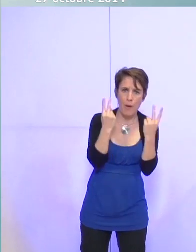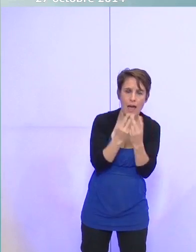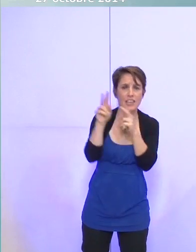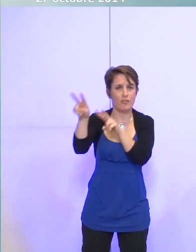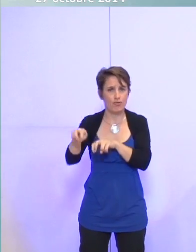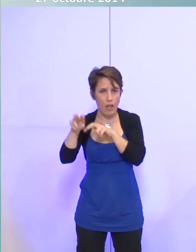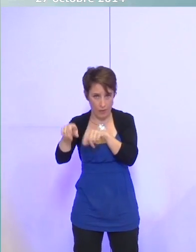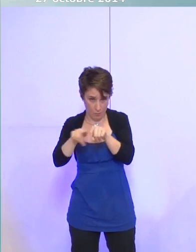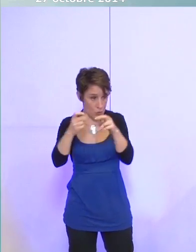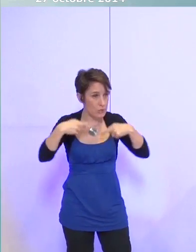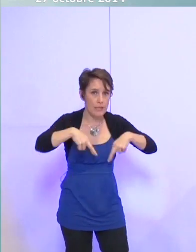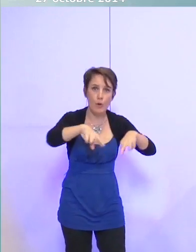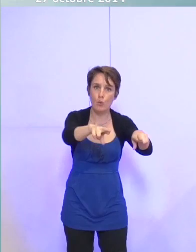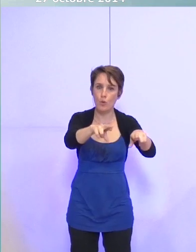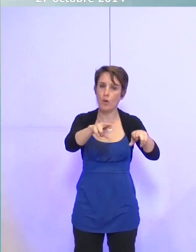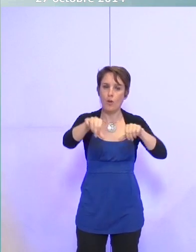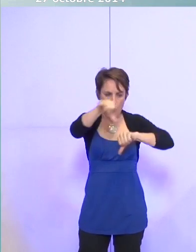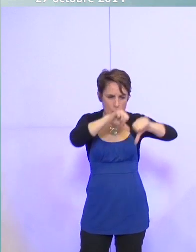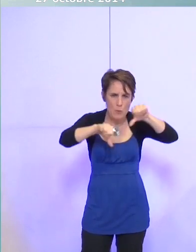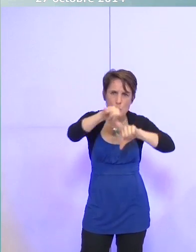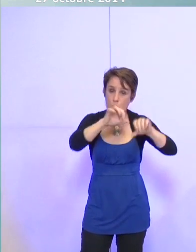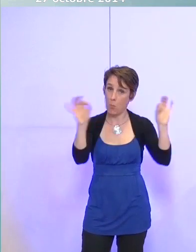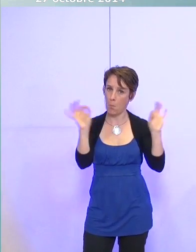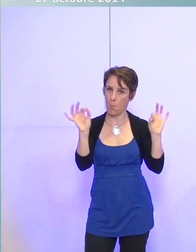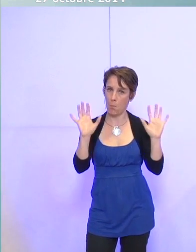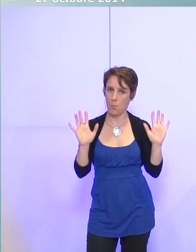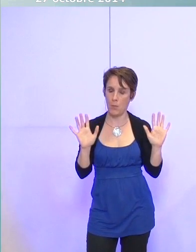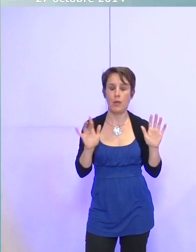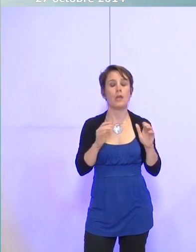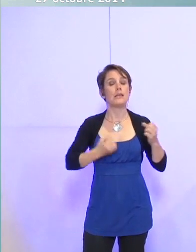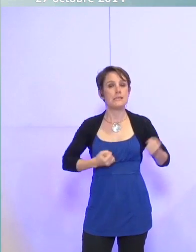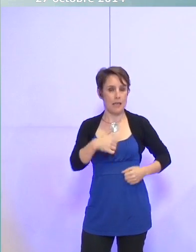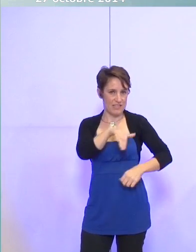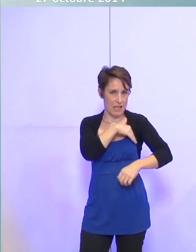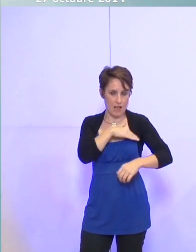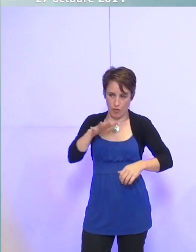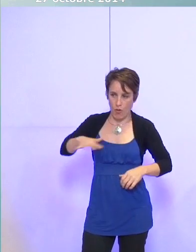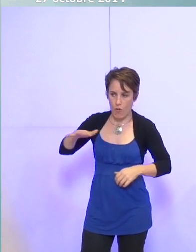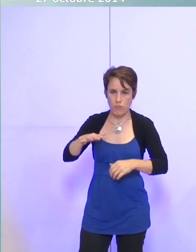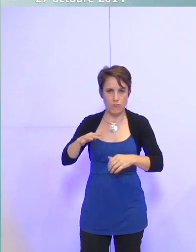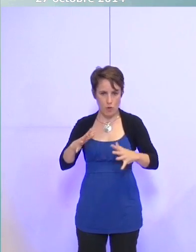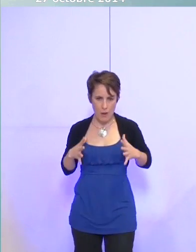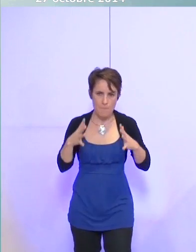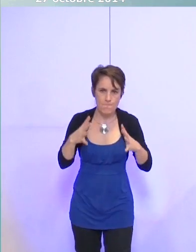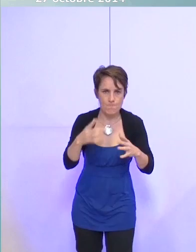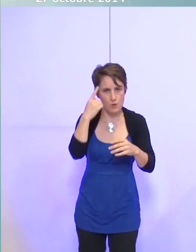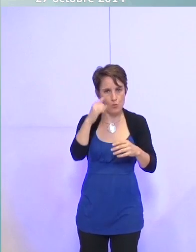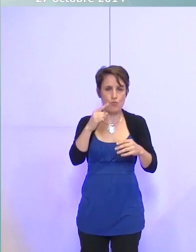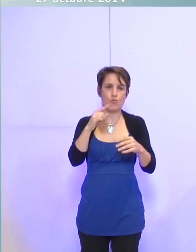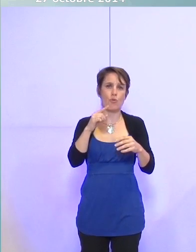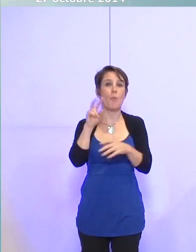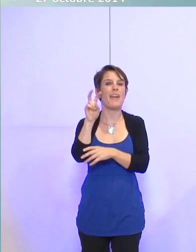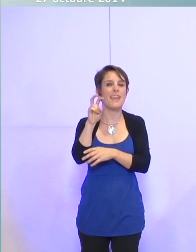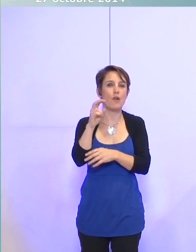l'ensemble de nos rues, sans produits chimiques, services et agents qui se mobilisent pour l'expérimentation de l'éco-pâturage,